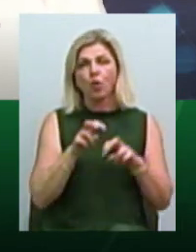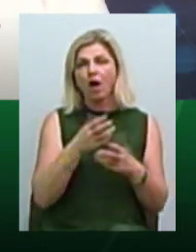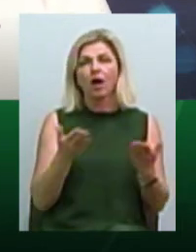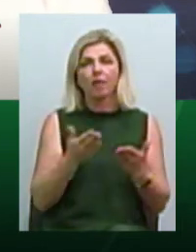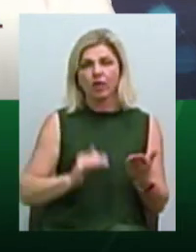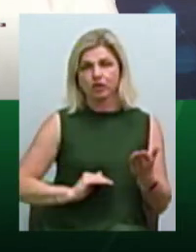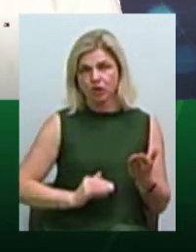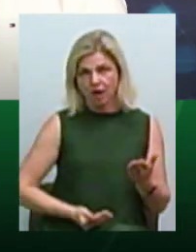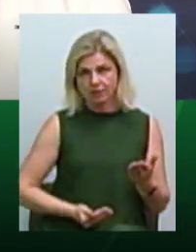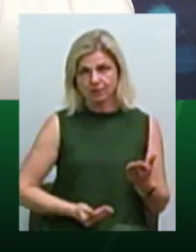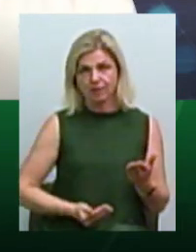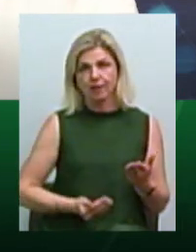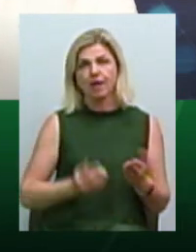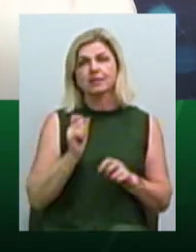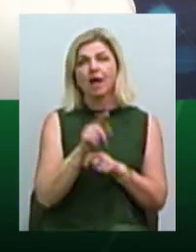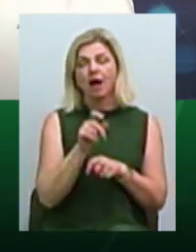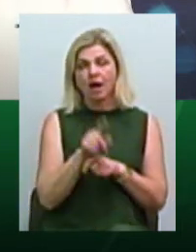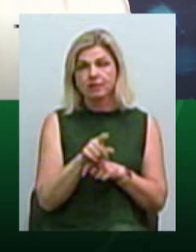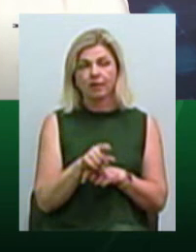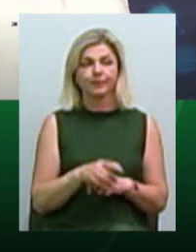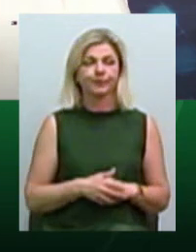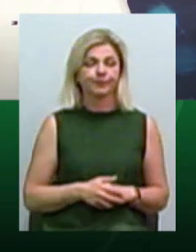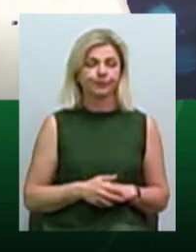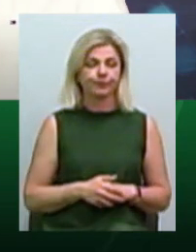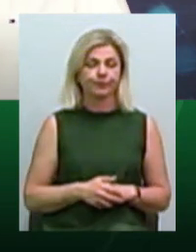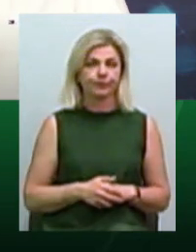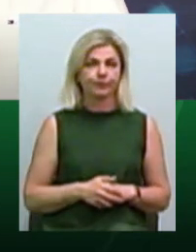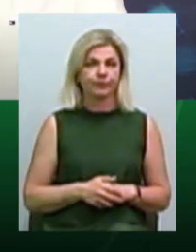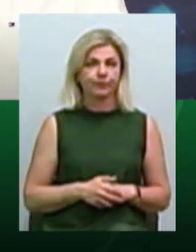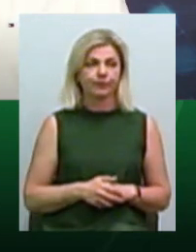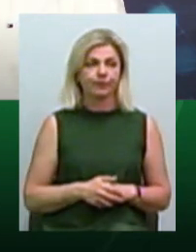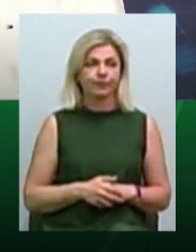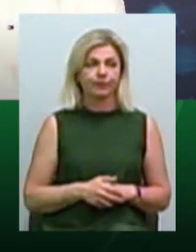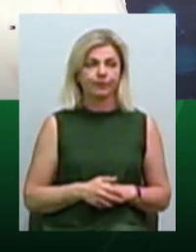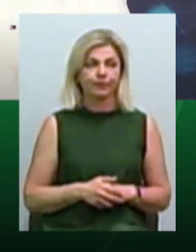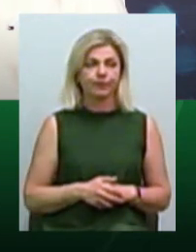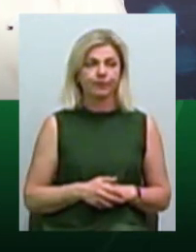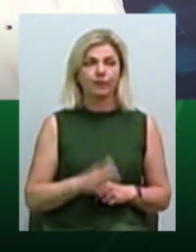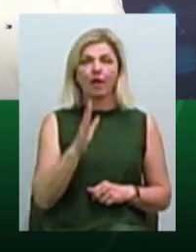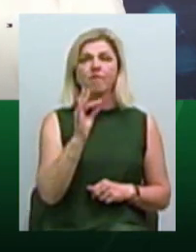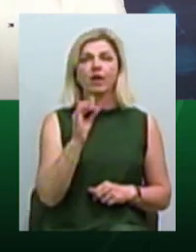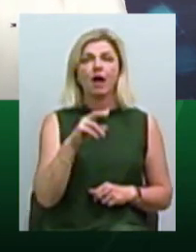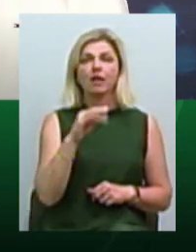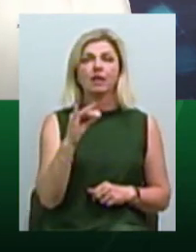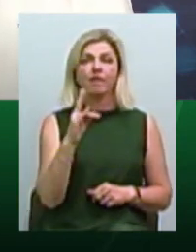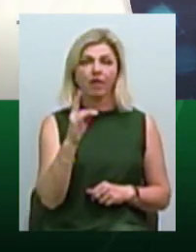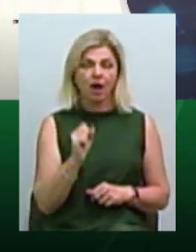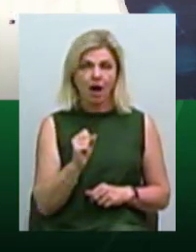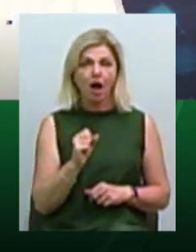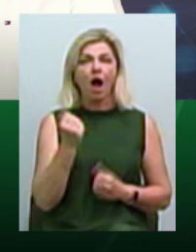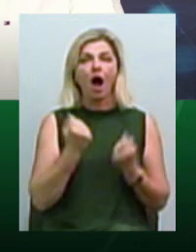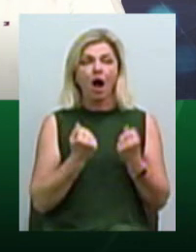приватні закази, замовлення. Яскравий приклад – це Врадівський райавтодор.